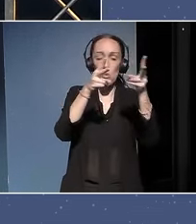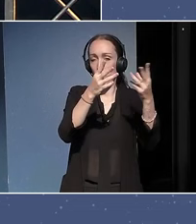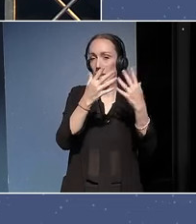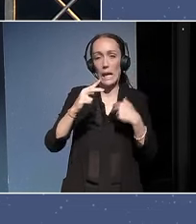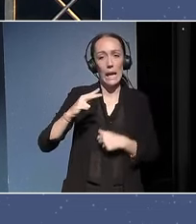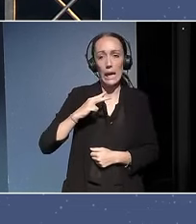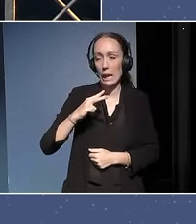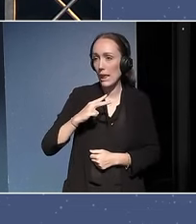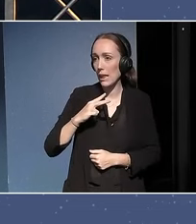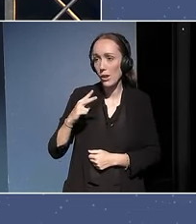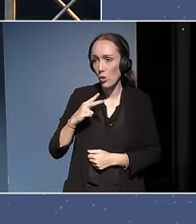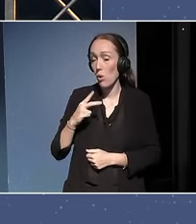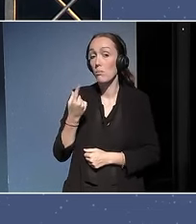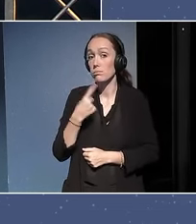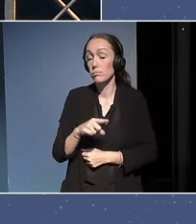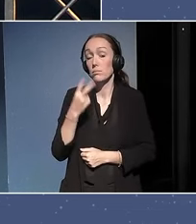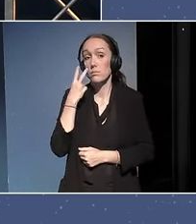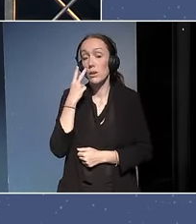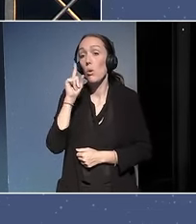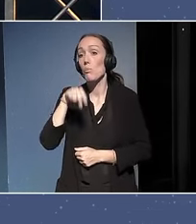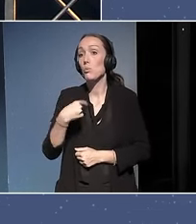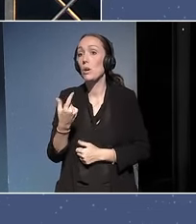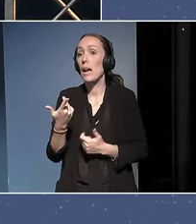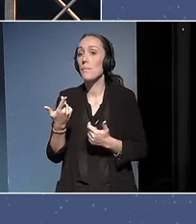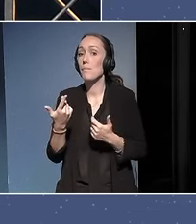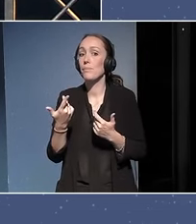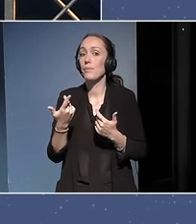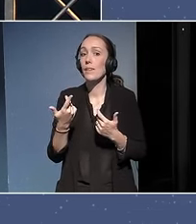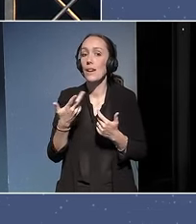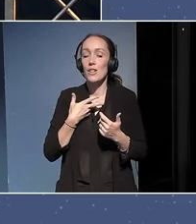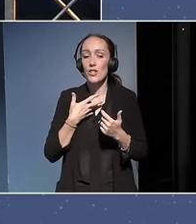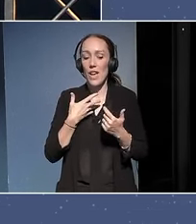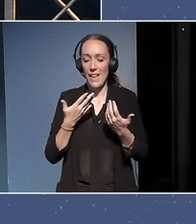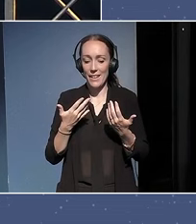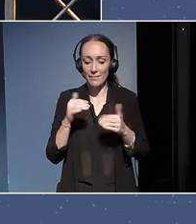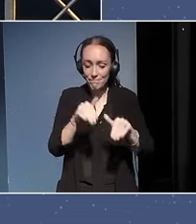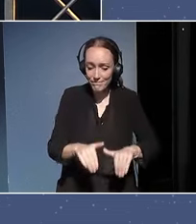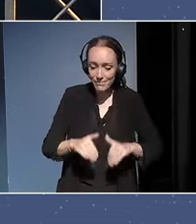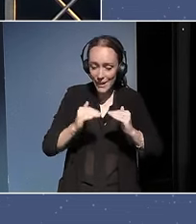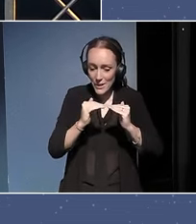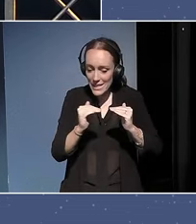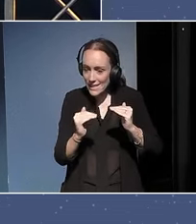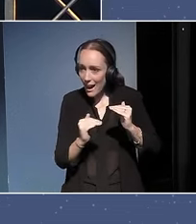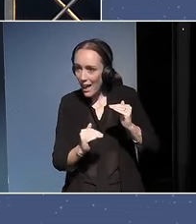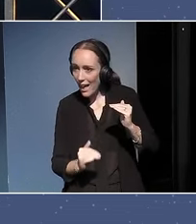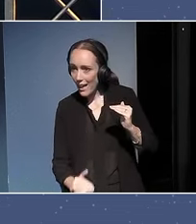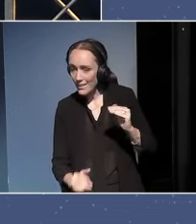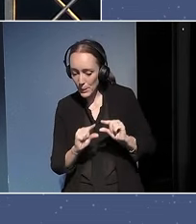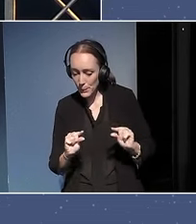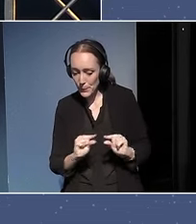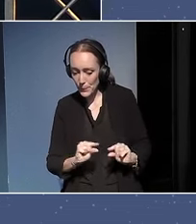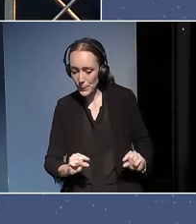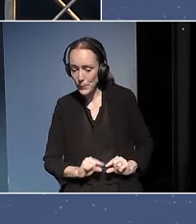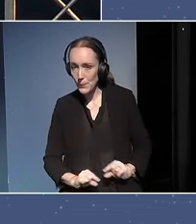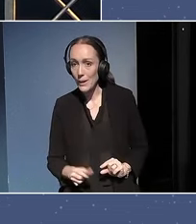Ma questo lo vediamo proprio dalle strutture che noi troviamo Negli strati che andiamo ad esaminare quando scaviamo proprio perché si vedono quelle